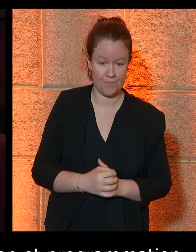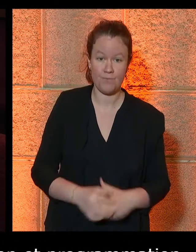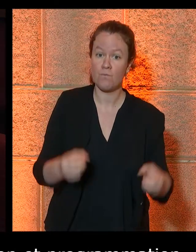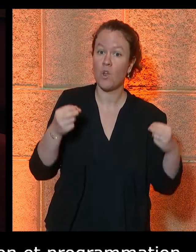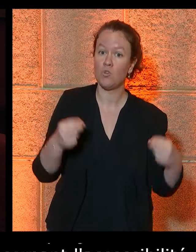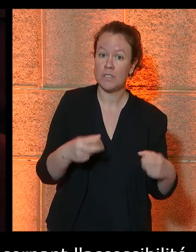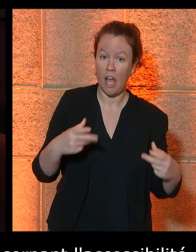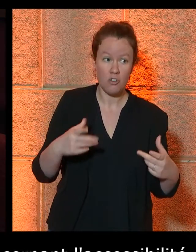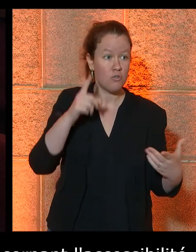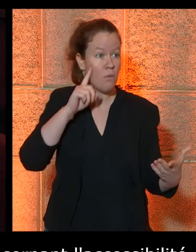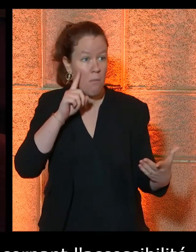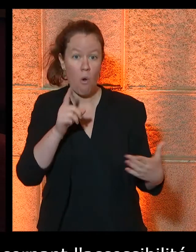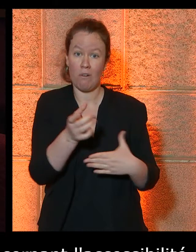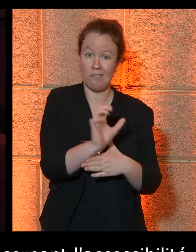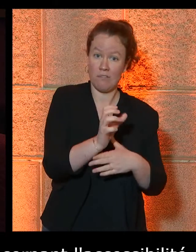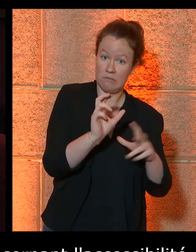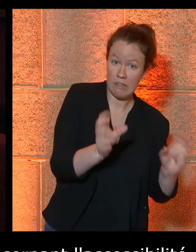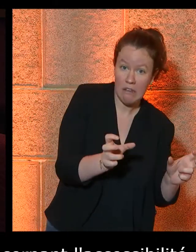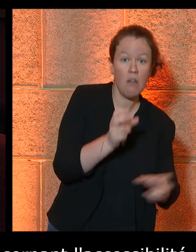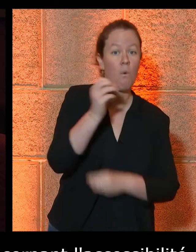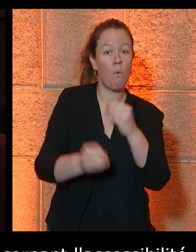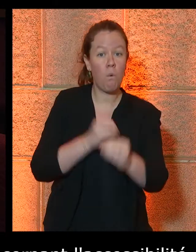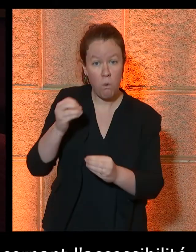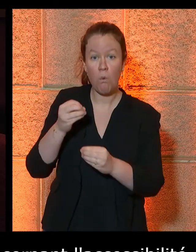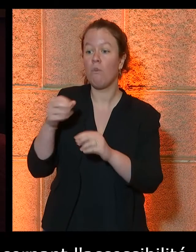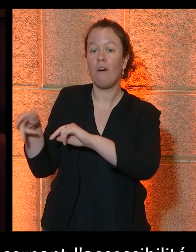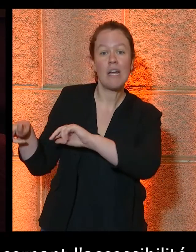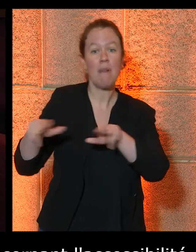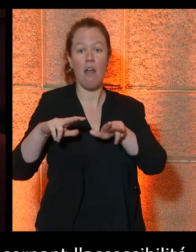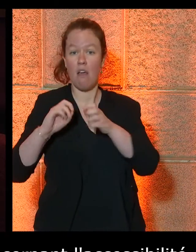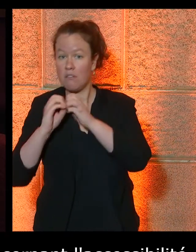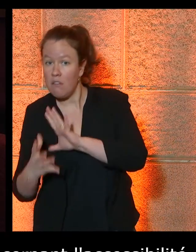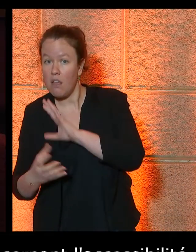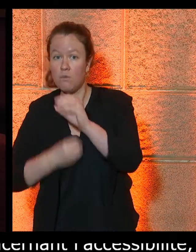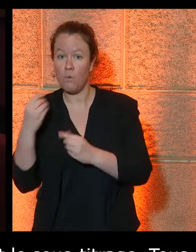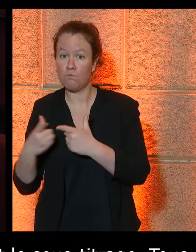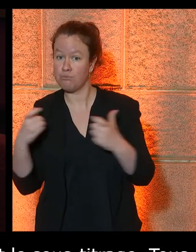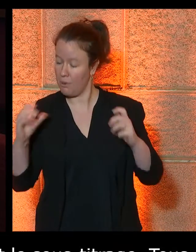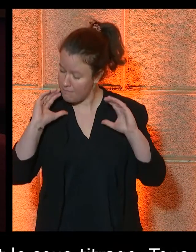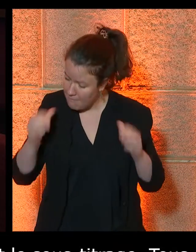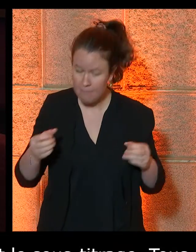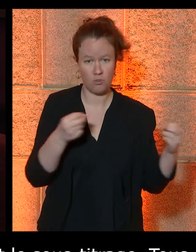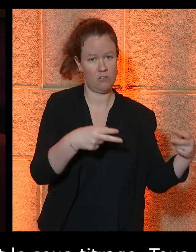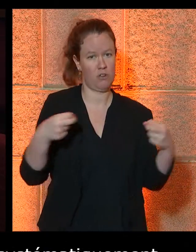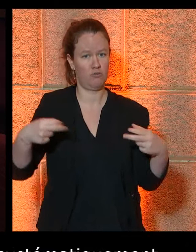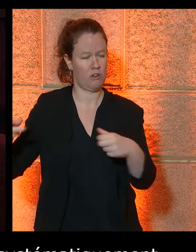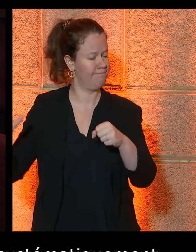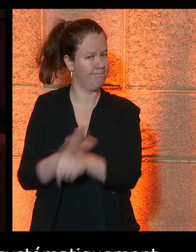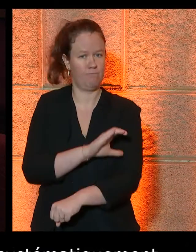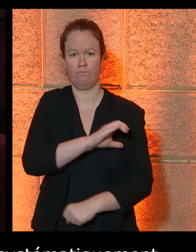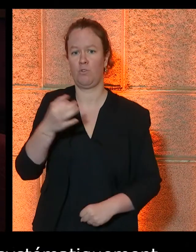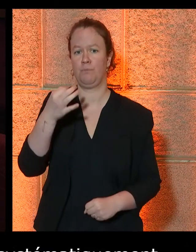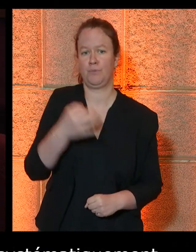pour une diffusion télévisuelle ou que ce soit pour une diffusion en replay sur les sites de France Télévisions ou de France Média